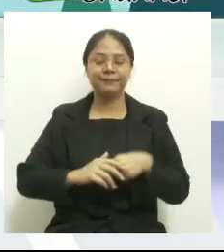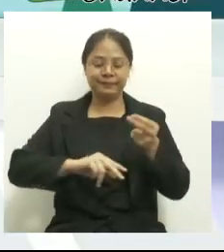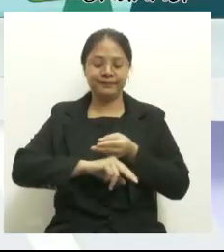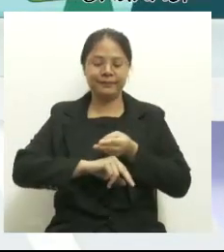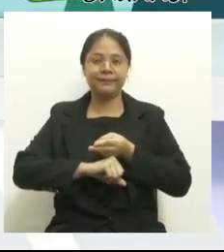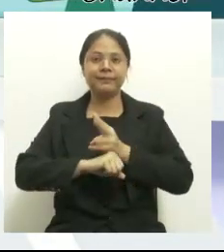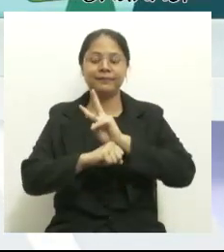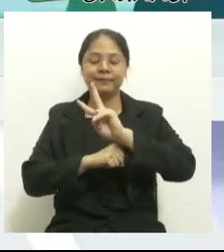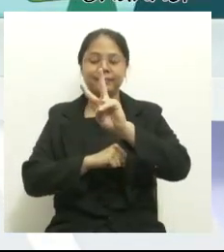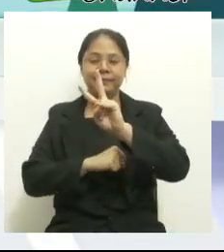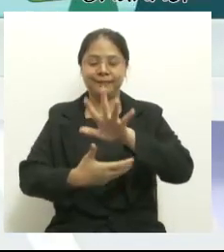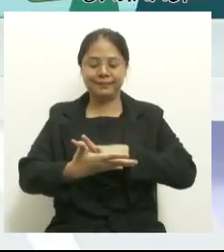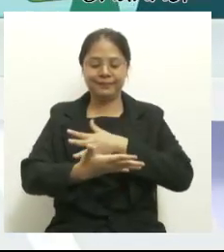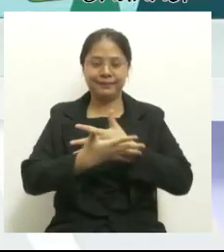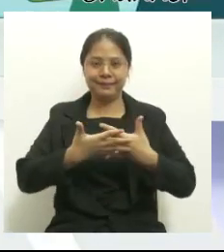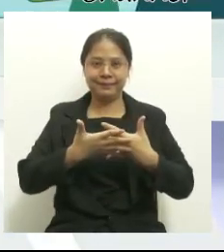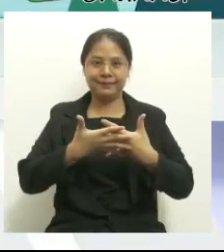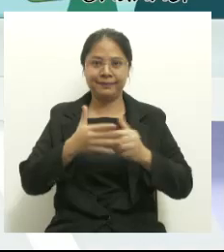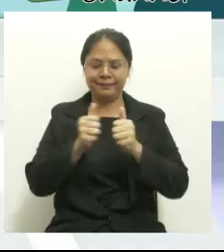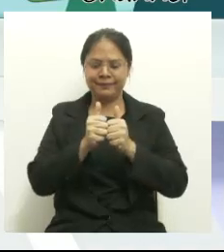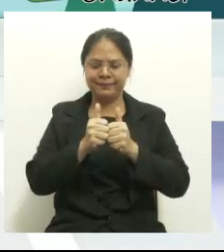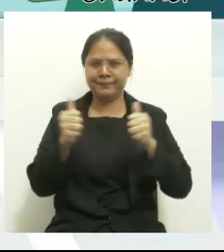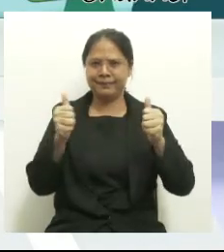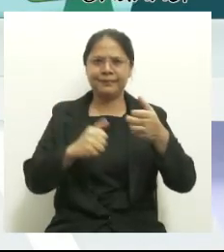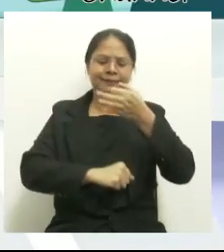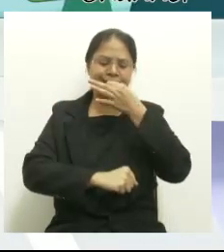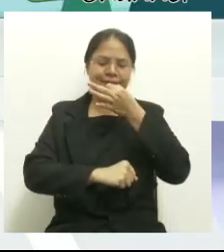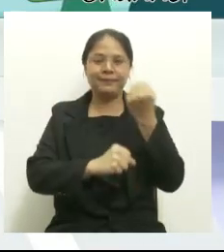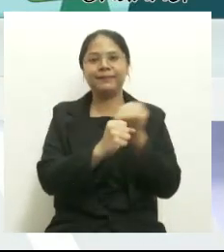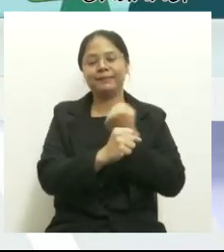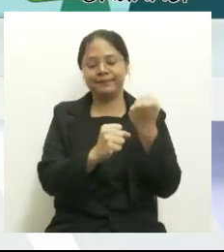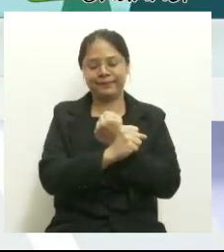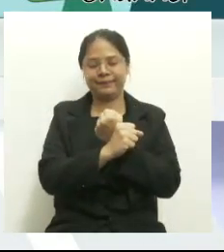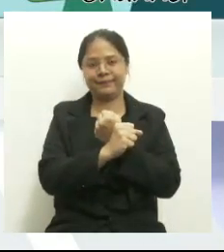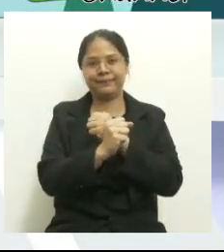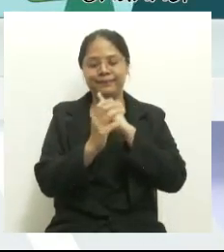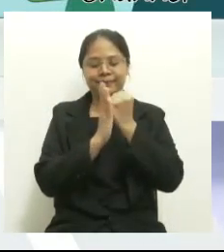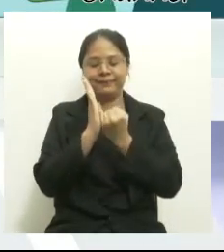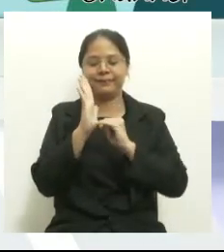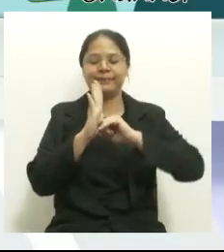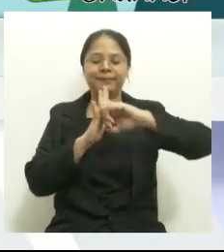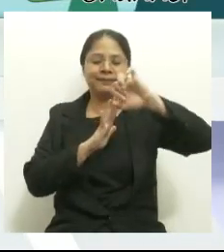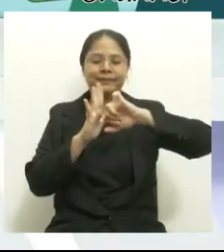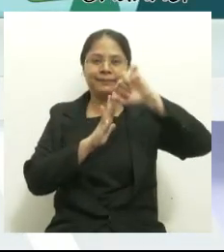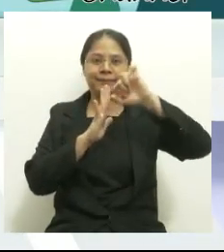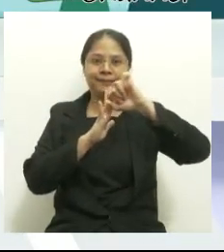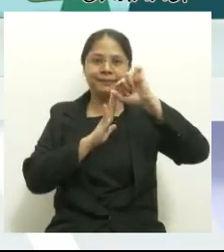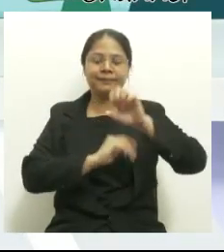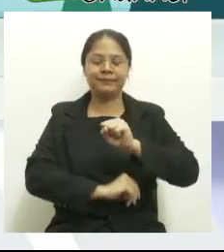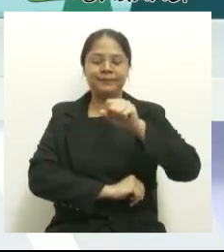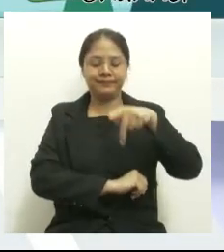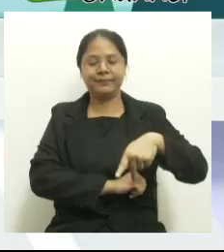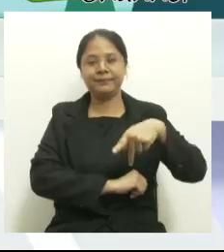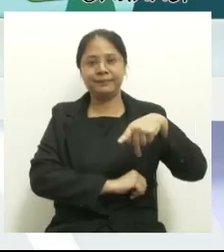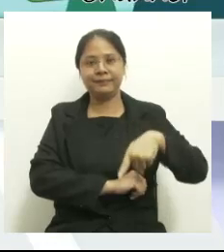ยาแผนสร้างการดีสู่วิถีอาชีพของโรงเรียนบ้านดงป่าหวายจังหวัดเชียงใหม่สังกัดสำนักงานเขตพื้นที่การศึกษาประถ